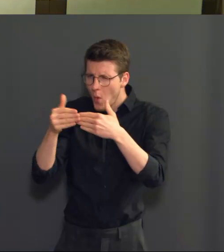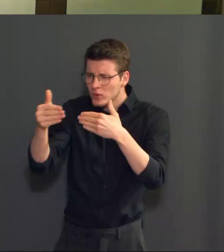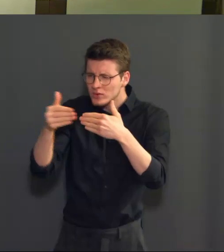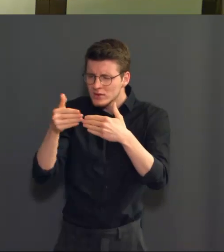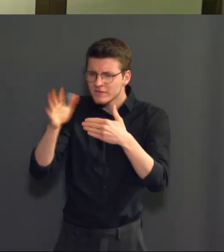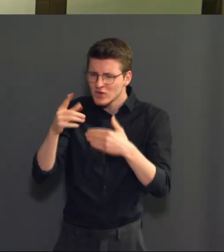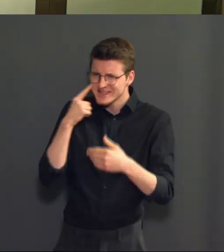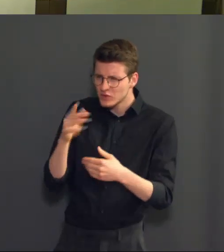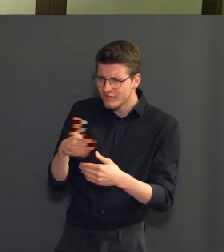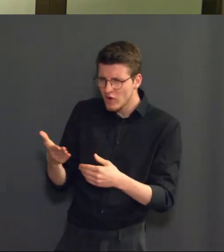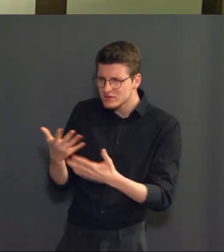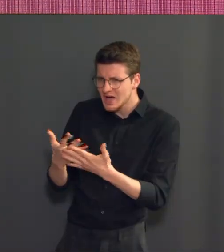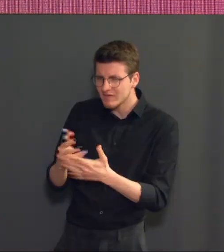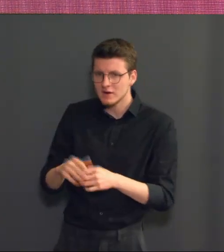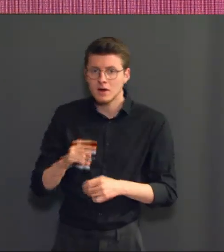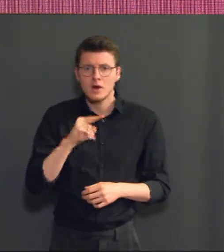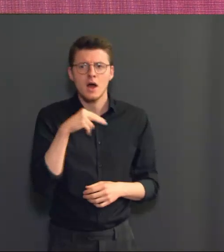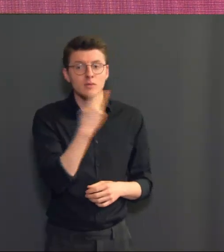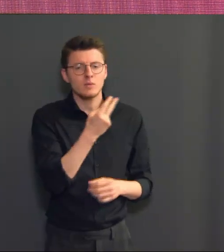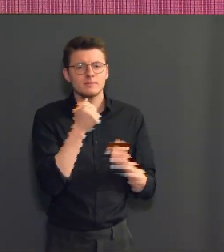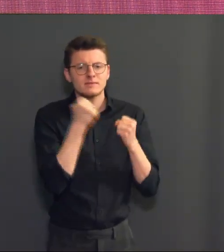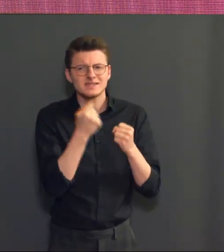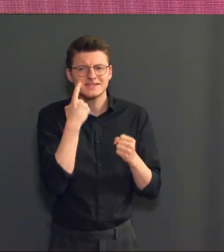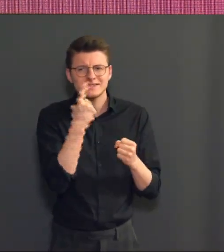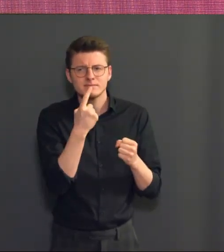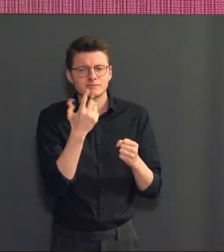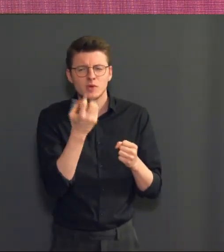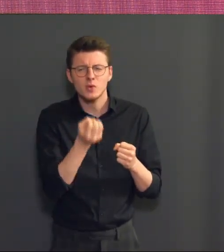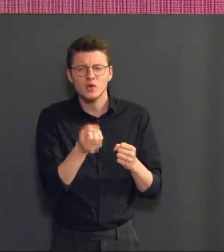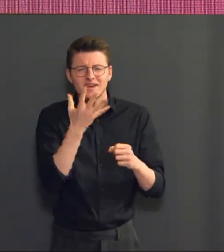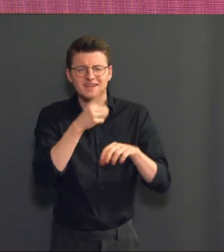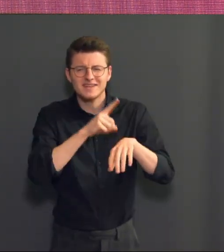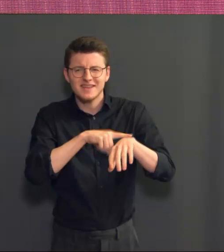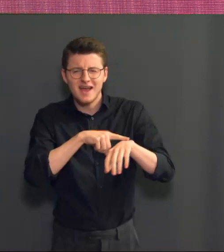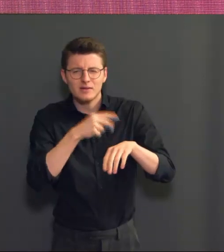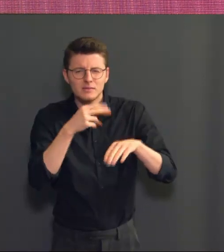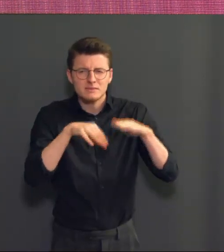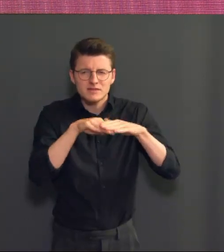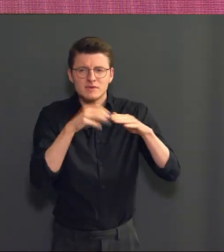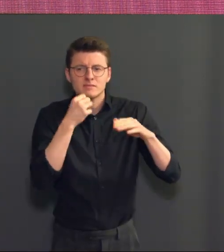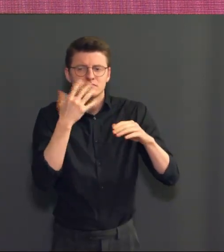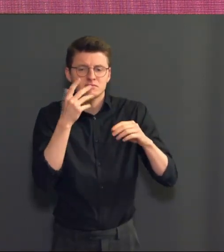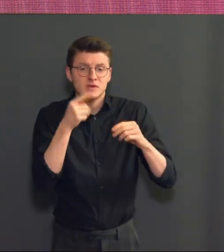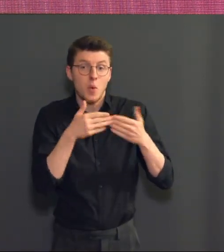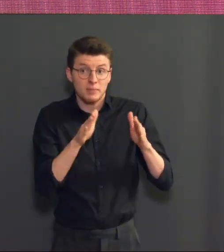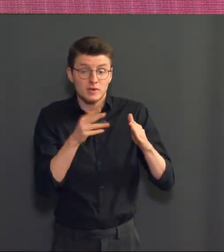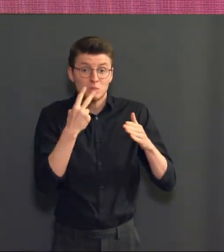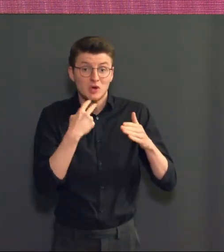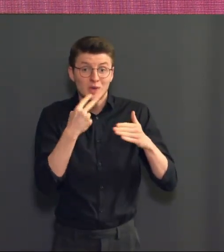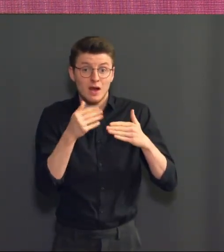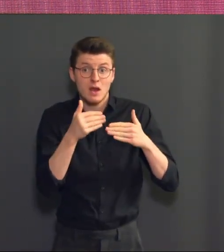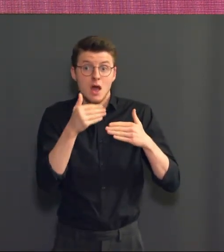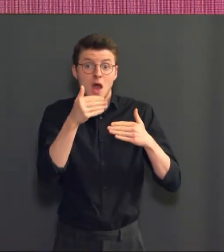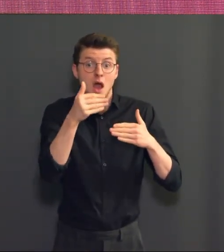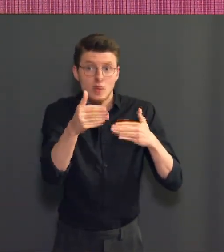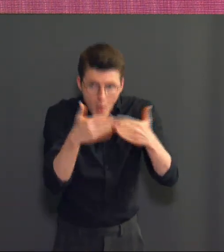een eerste effect te zien van een heropening of van een maatregel ten vroegste 2 weken, maar eerder 3 weken na het in voege